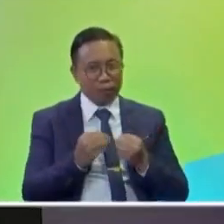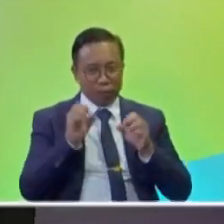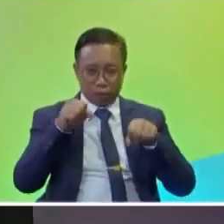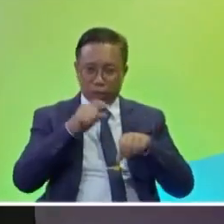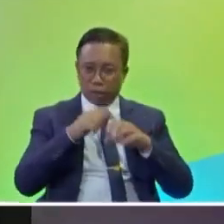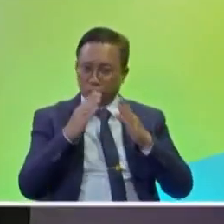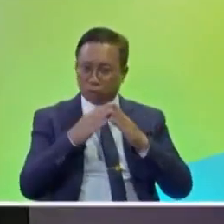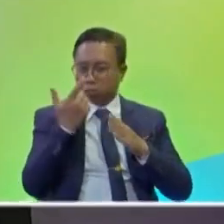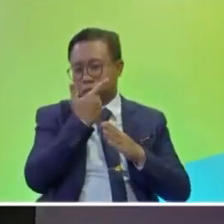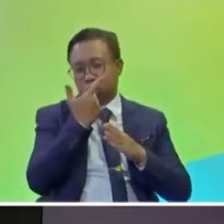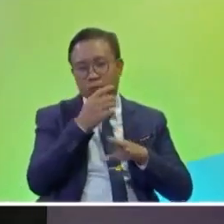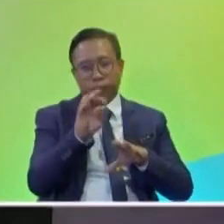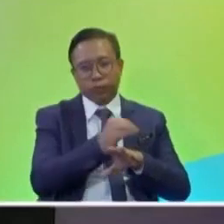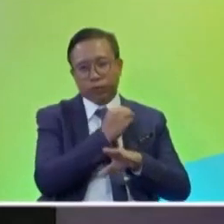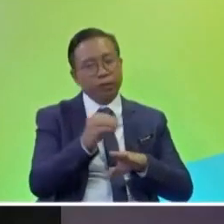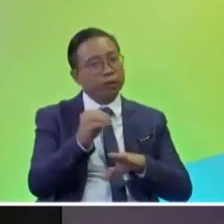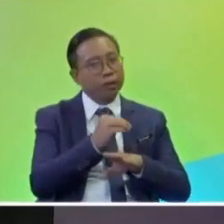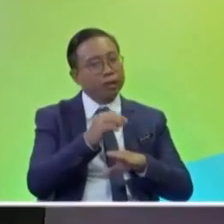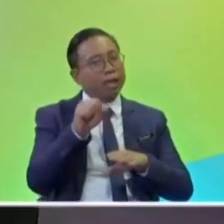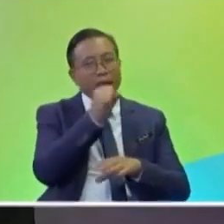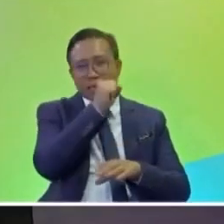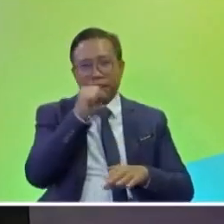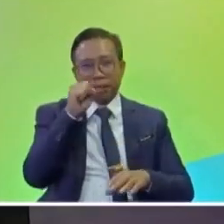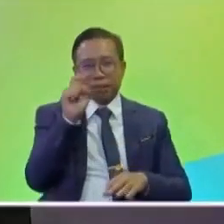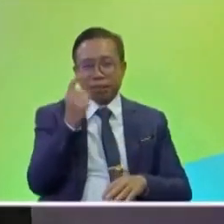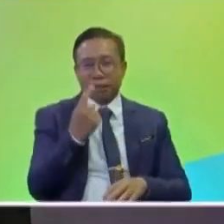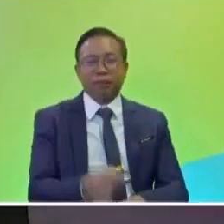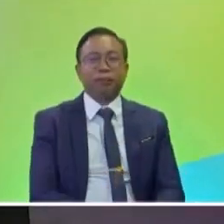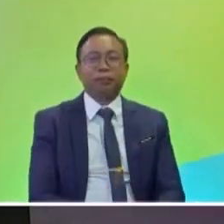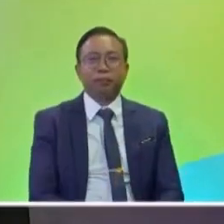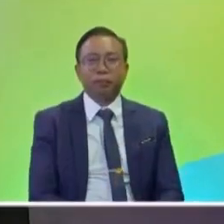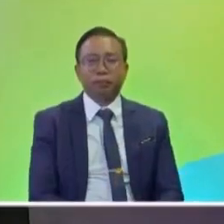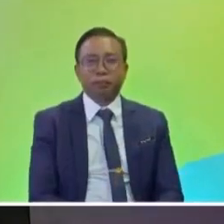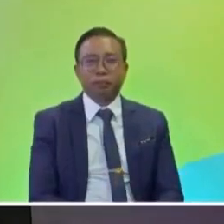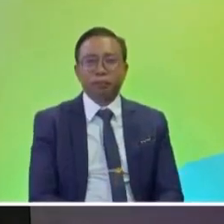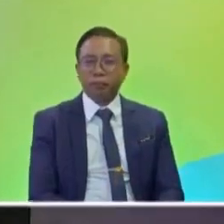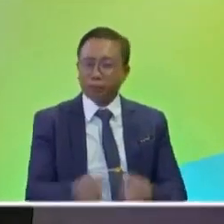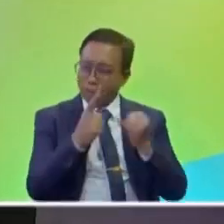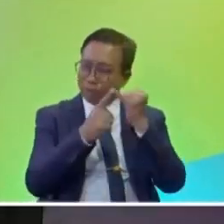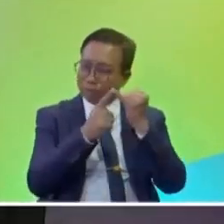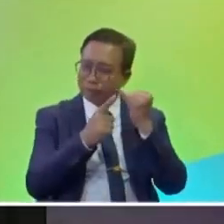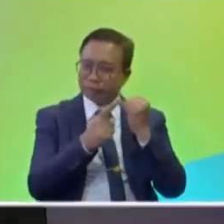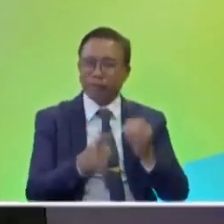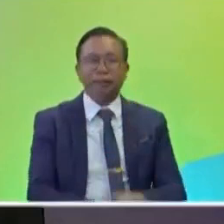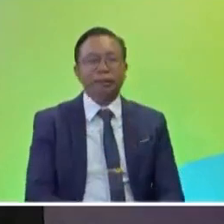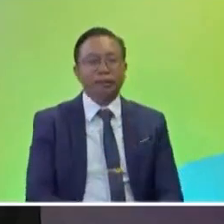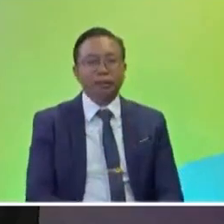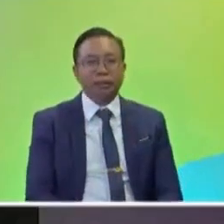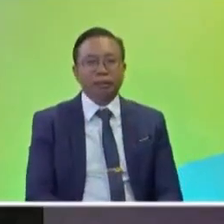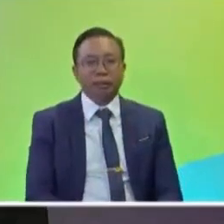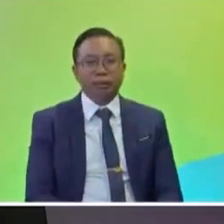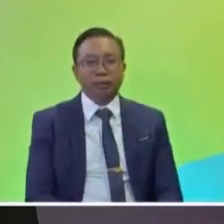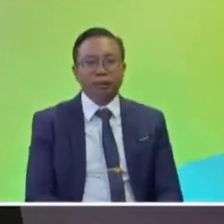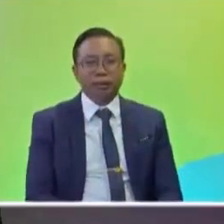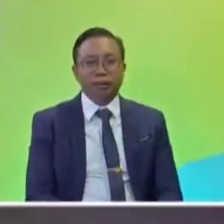Tak mau muzik. Kita nyanyi je. Okay. Dengan bergerak. Okey. Boleh eh? Yang terakhir kali ni. Okey, untuk hari ni lah. Okey.